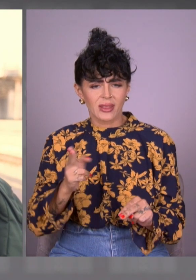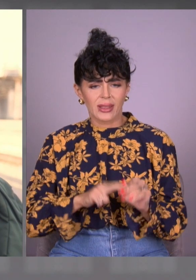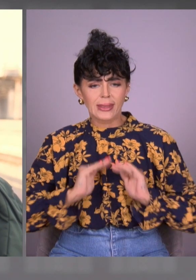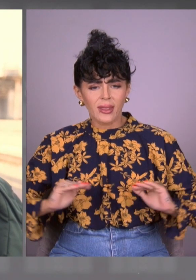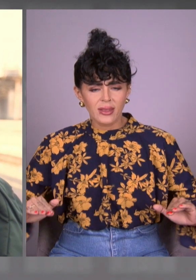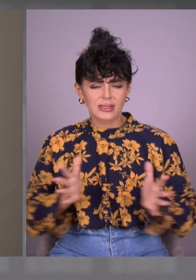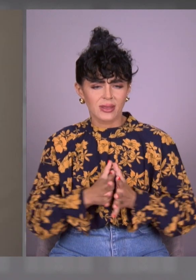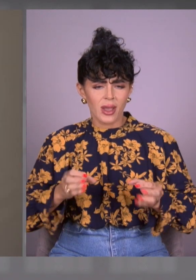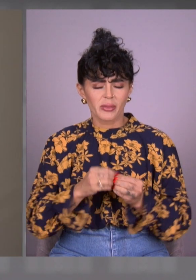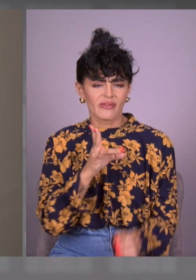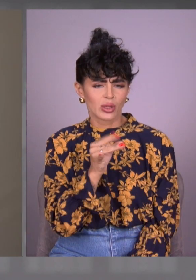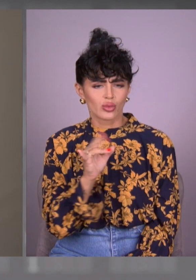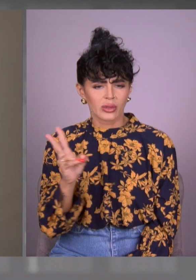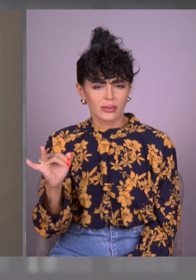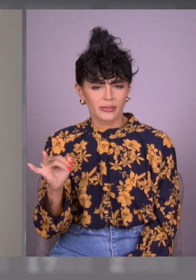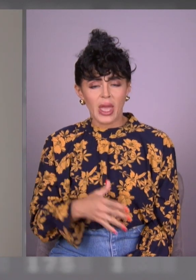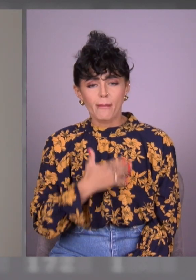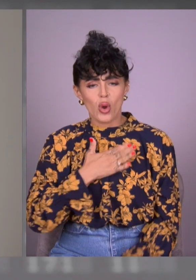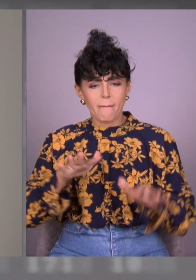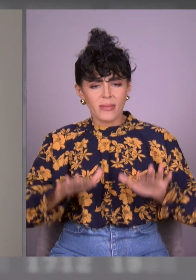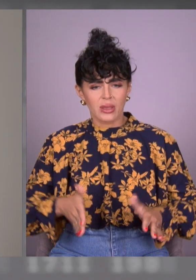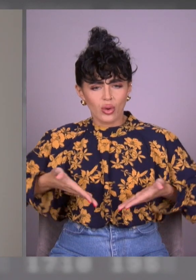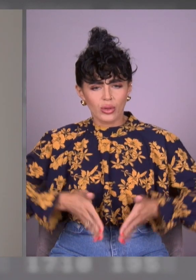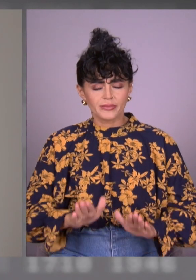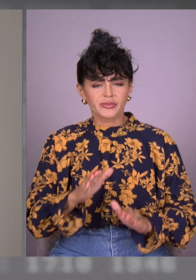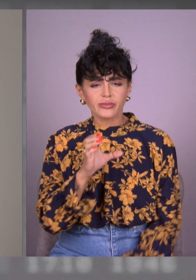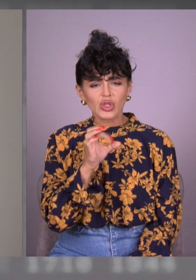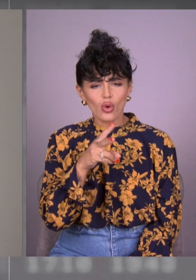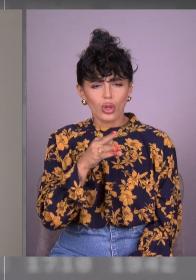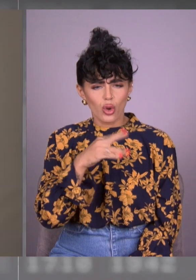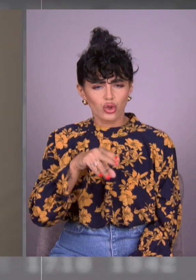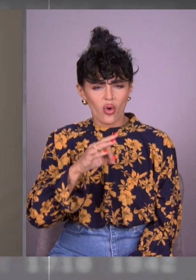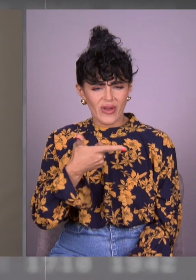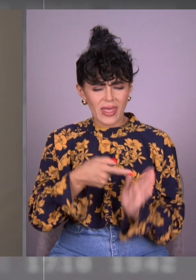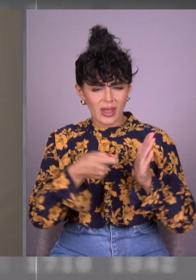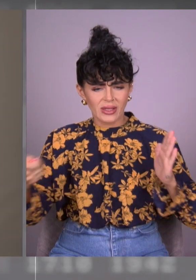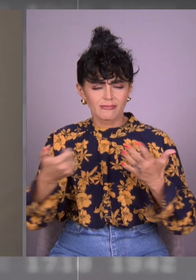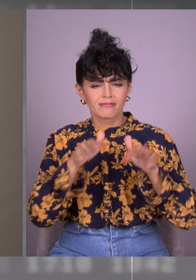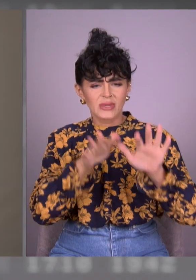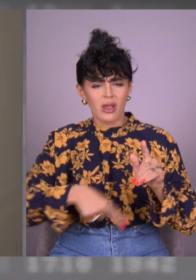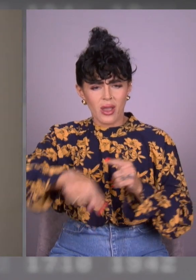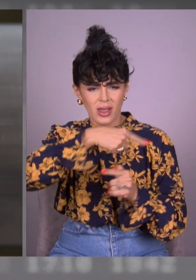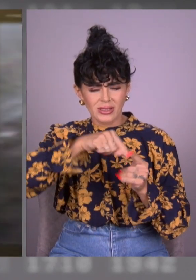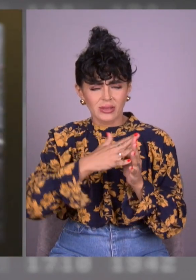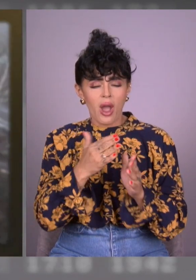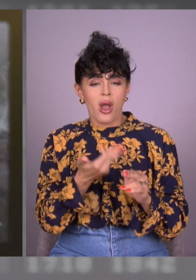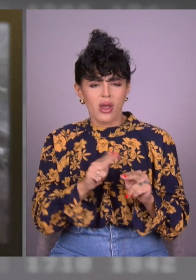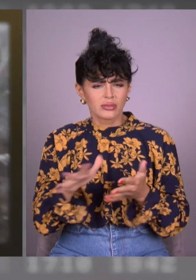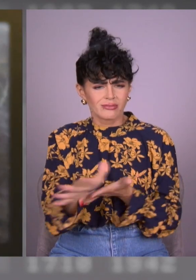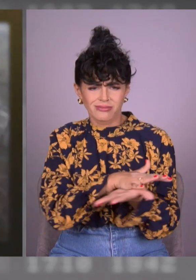них не залишилося. Місце мого народження – село Довгеньке на Ізюмщині. Воно вщент